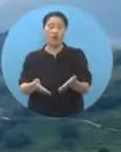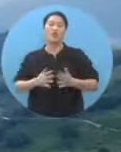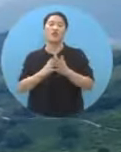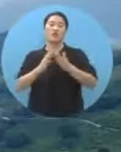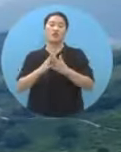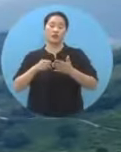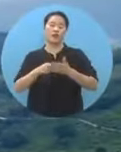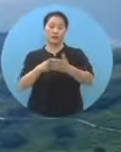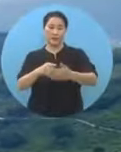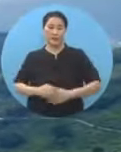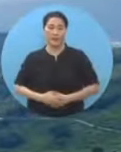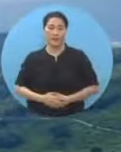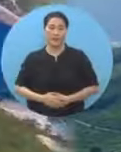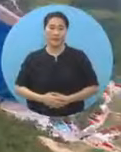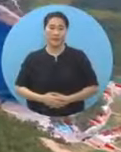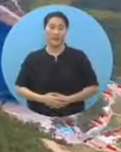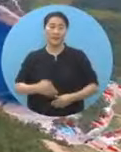지원부두 건설 등의 사업을 추진합니다.